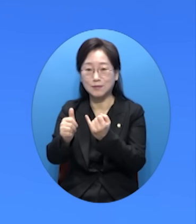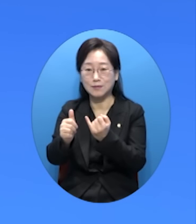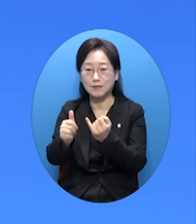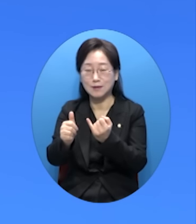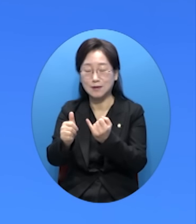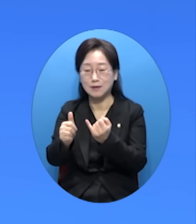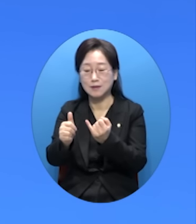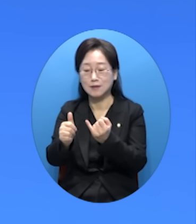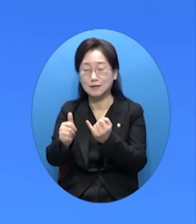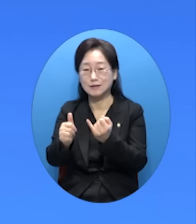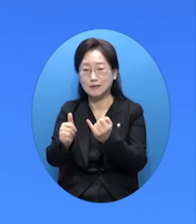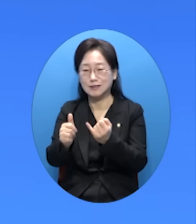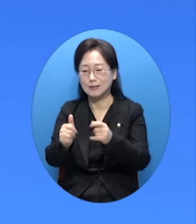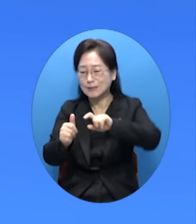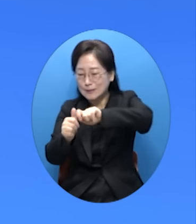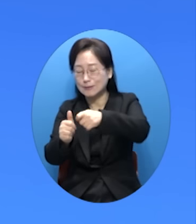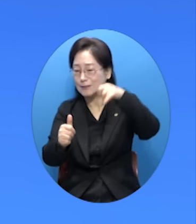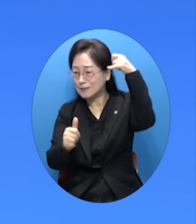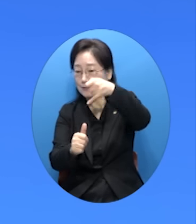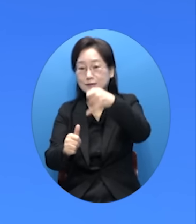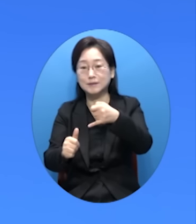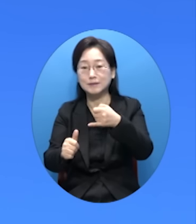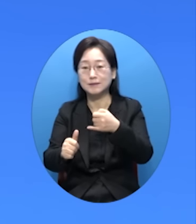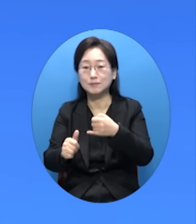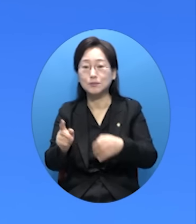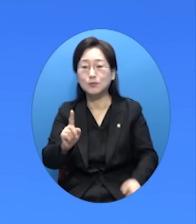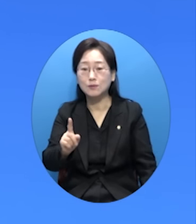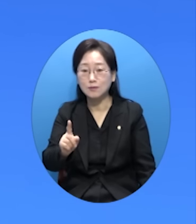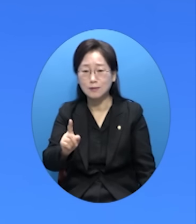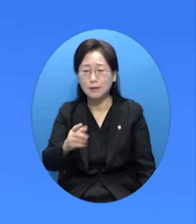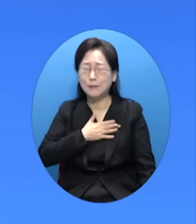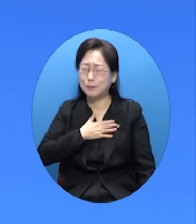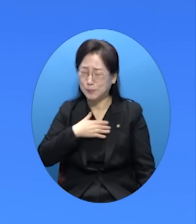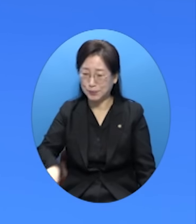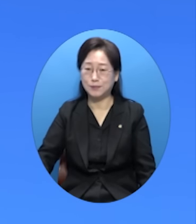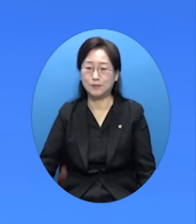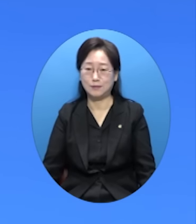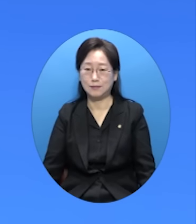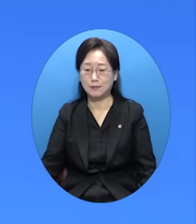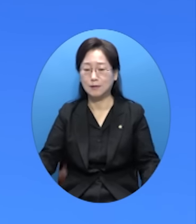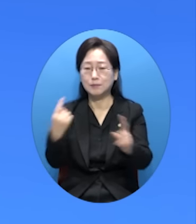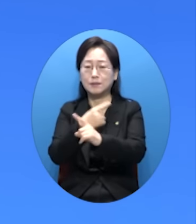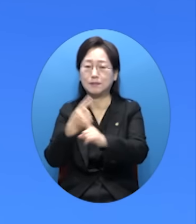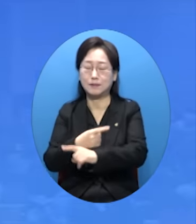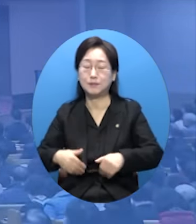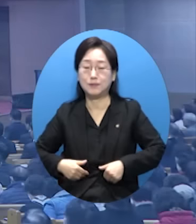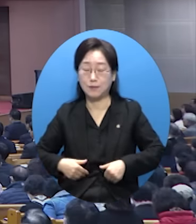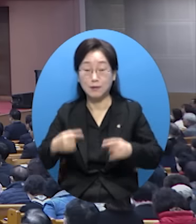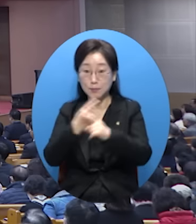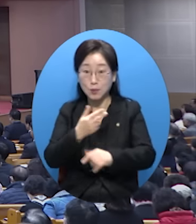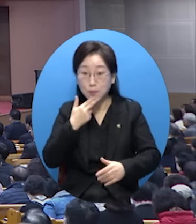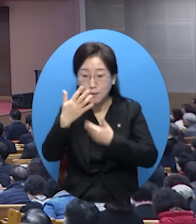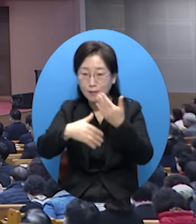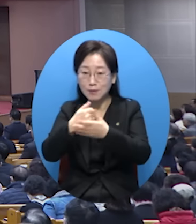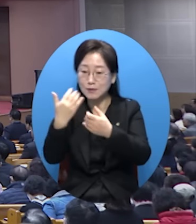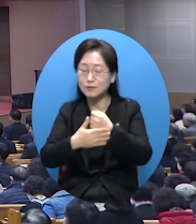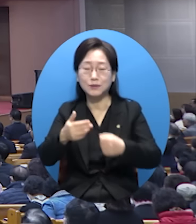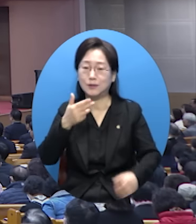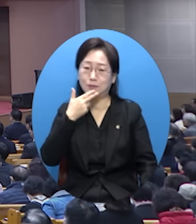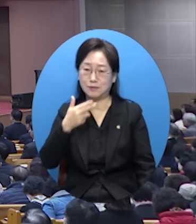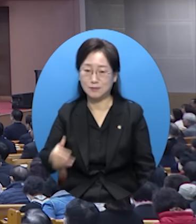옆에서 쥐어짜면 그 인생은 피곤한 것입니다. 달라져야 됩니다. 달라지지 않으면 하나님의 은혜가 임하지 않는